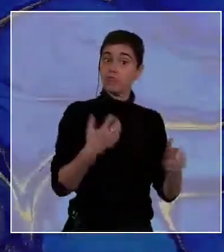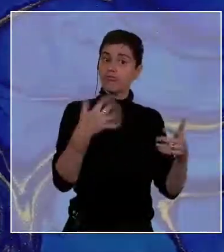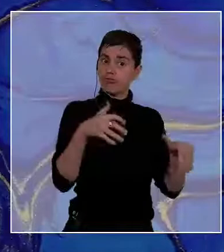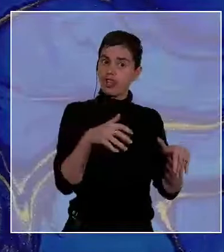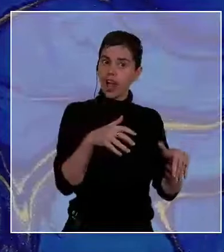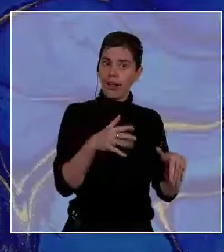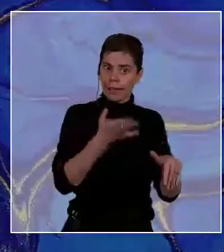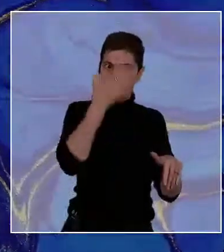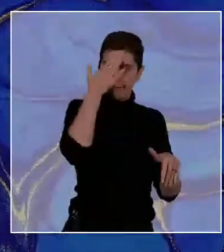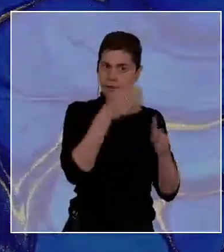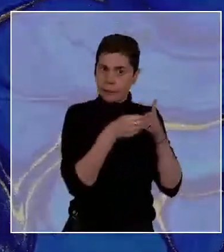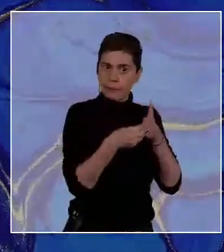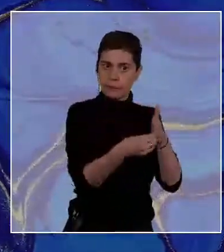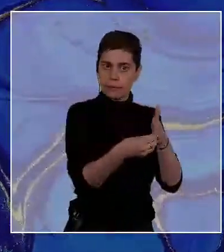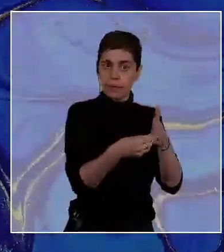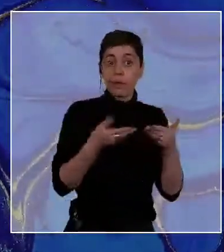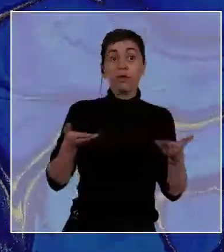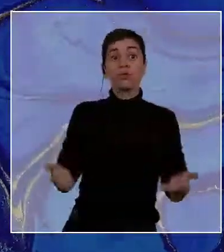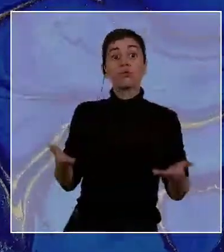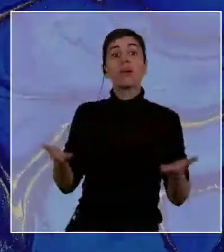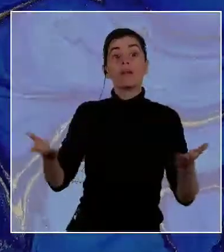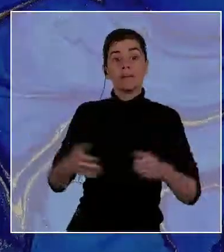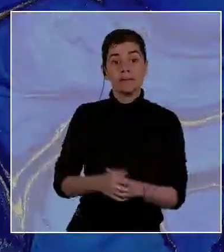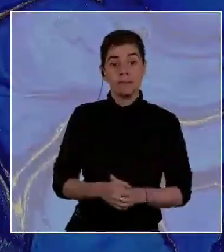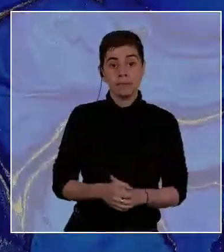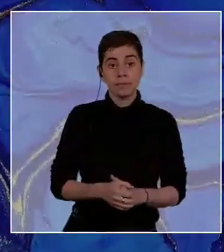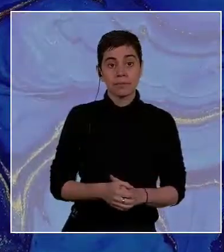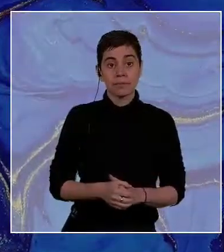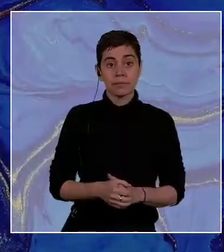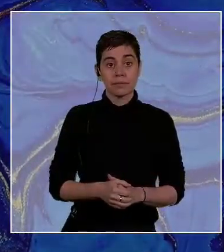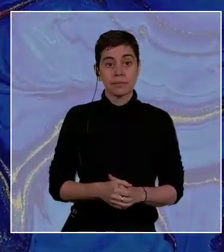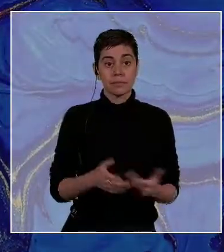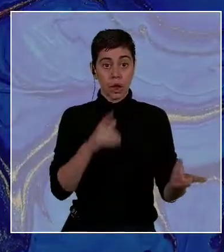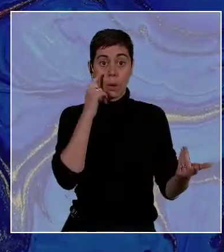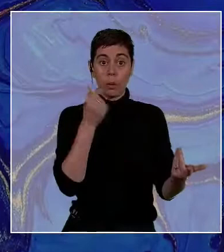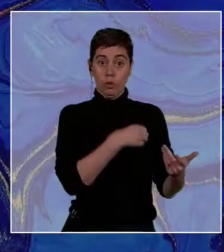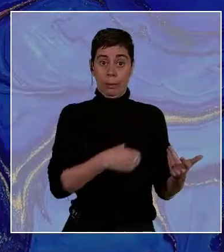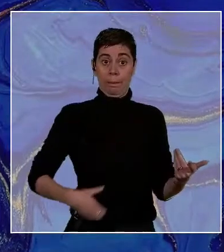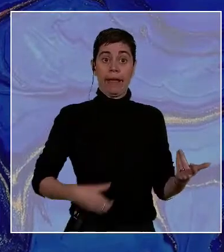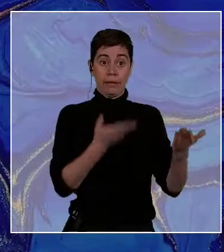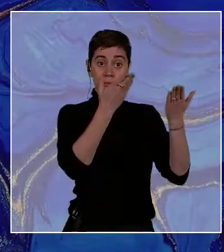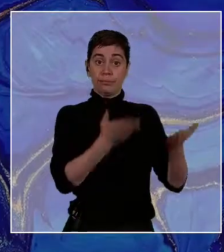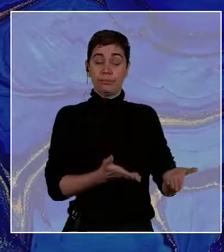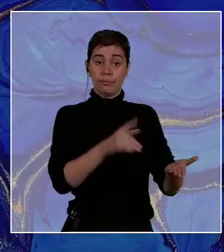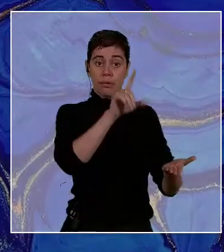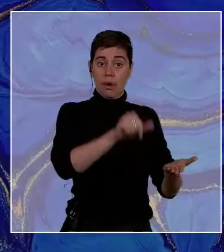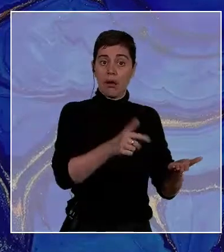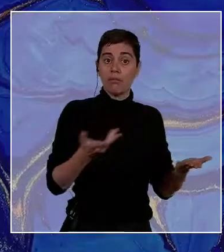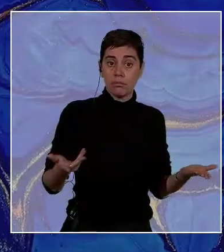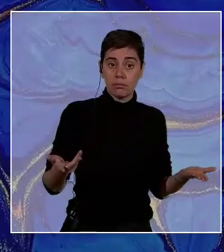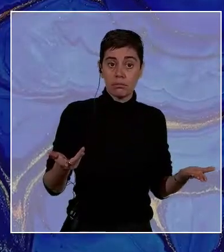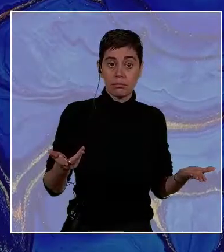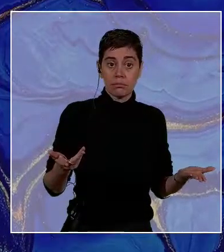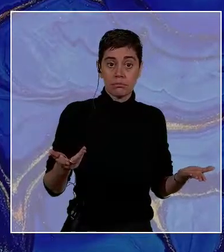lignes? Aujourd'hui, qu'en est-il? Monsieur le maire Arroyo, vous êtes parmi nous. Est-ce que